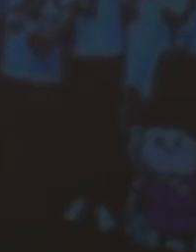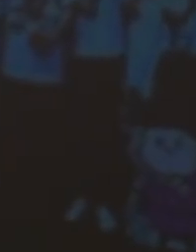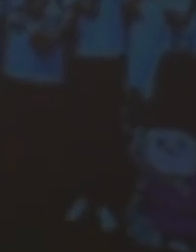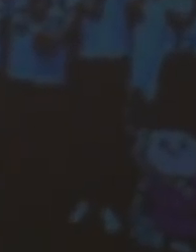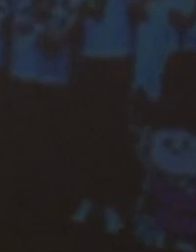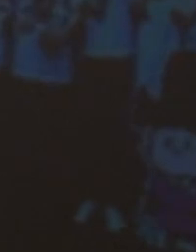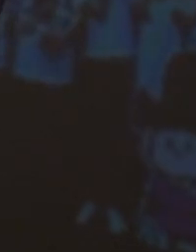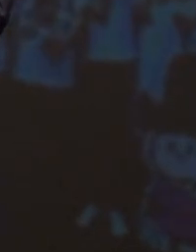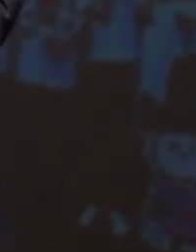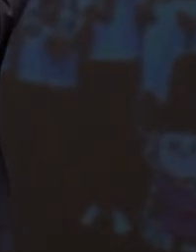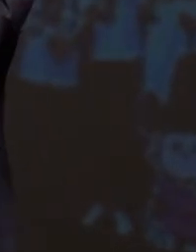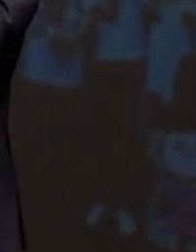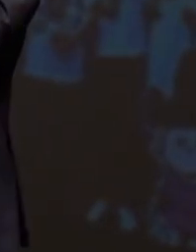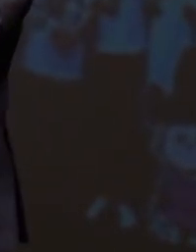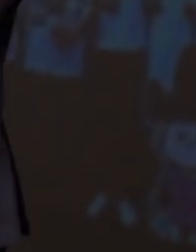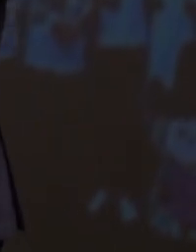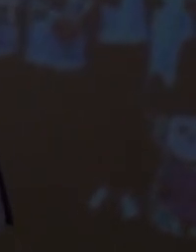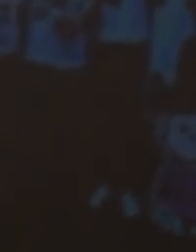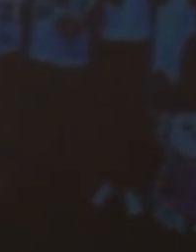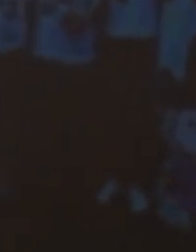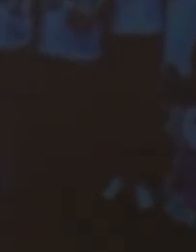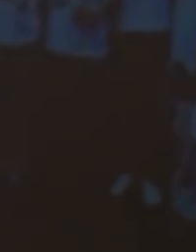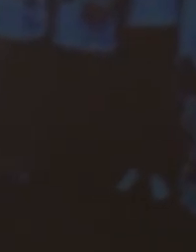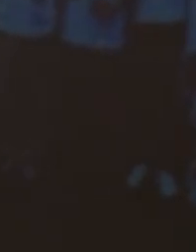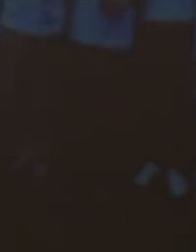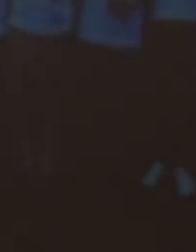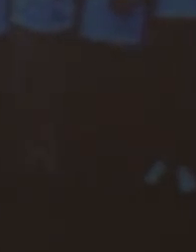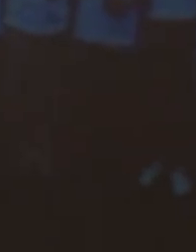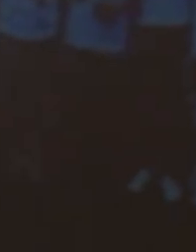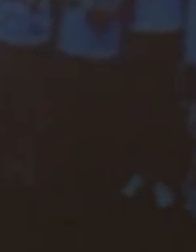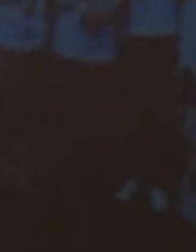이야기를 귀구려듣는 것이 중요하다고